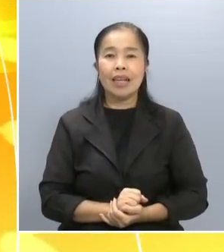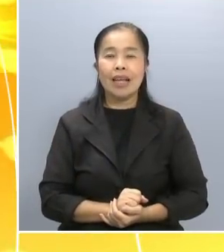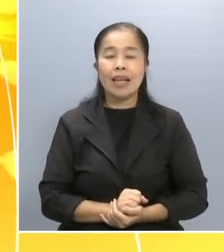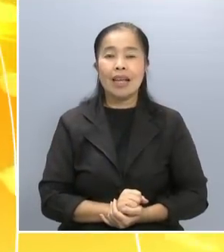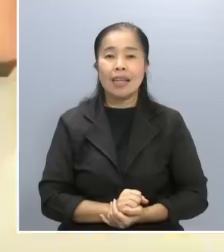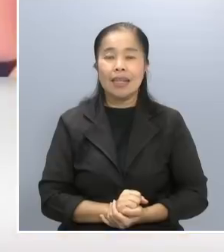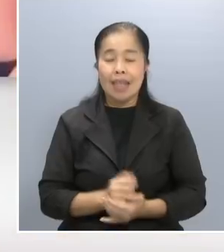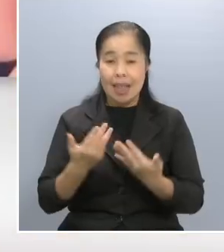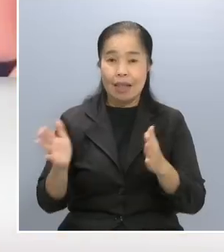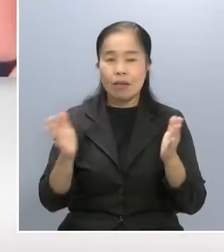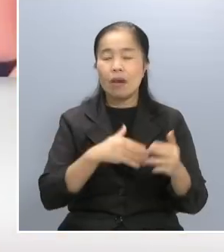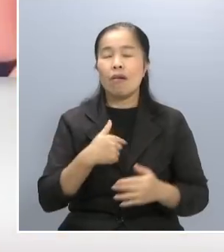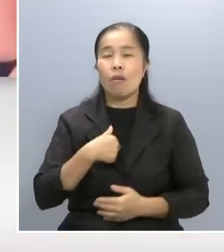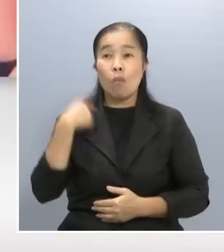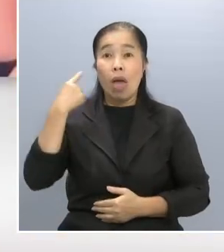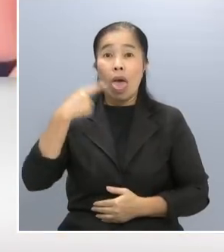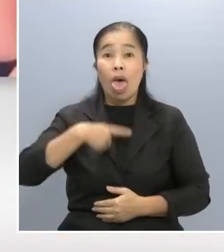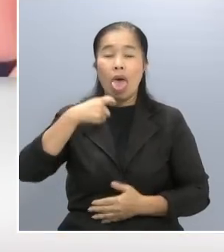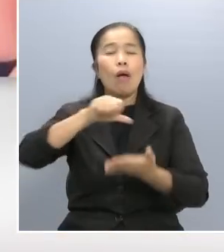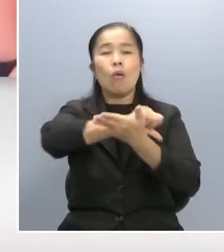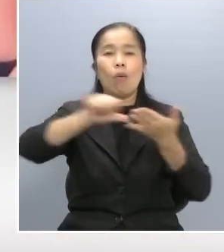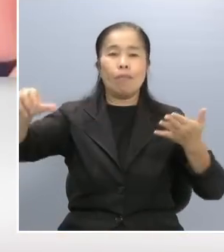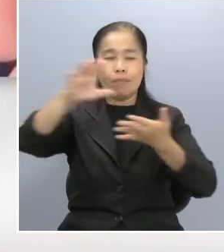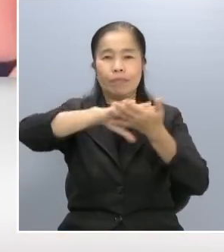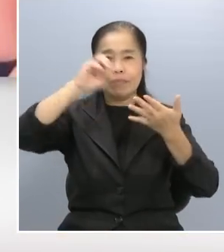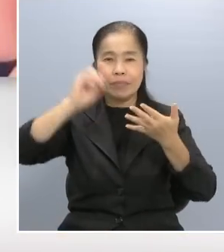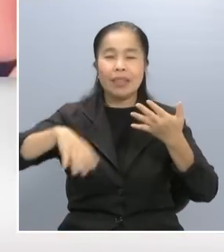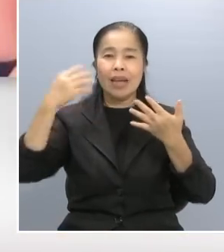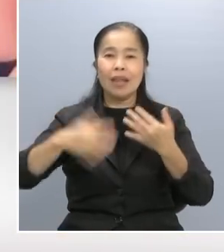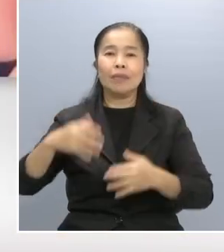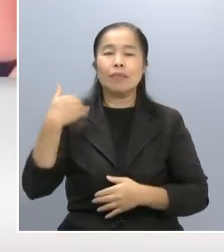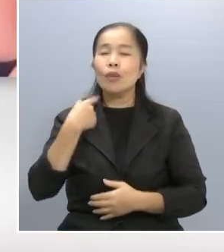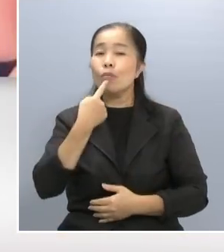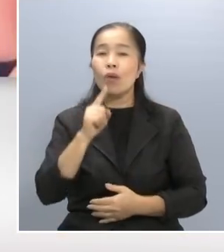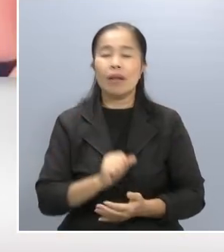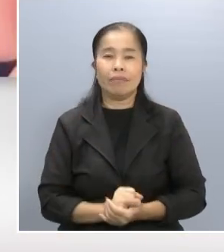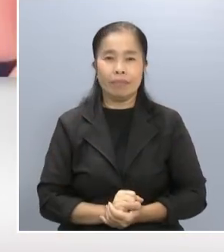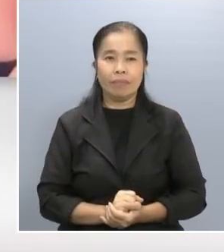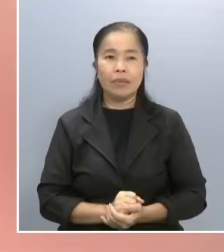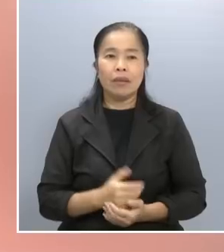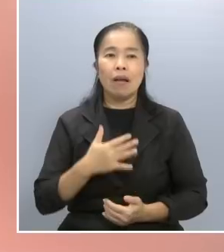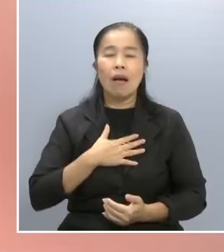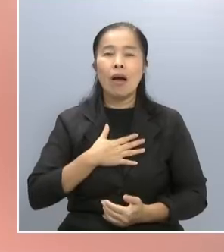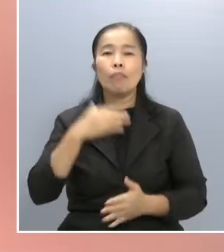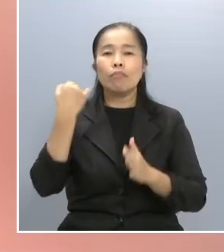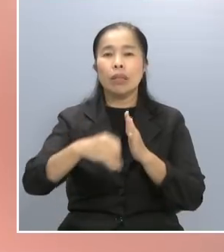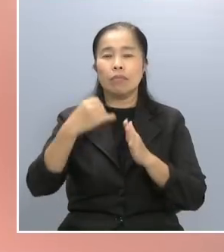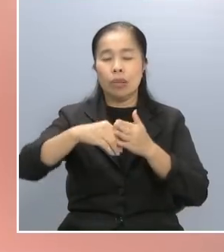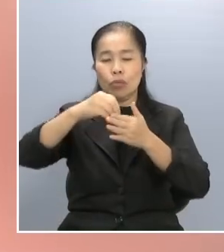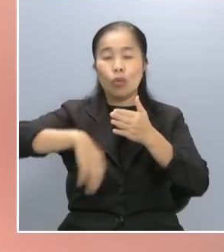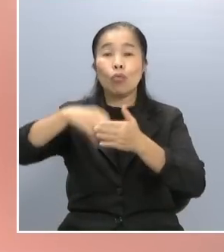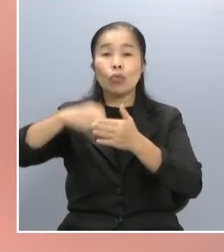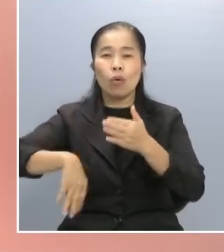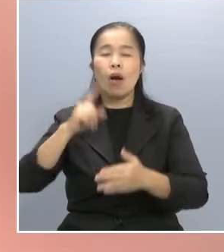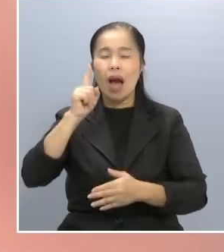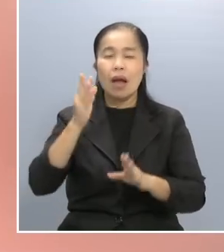เธอลบโพสต์แล้วก็เขียนข้อความชี้แจงโดยสรุปว่ายังไงตนเธอบอกว่าเธอสื่อสารตกหล่นเธอบอกว่า